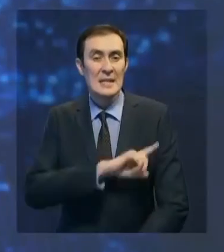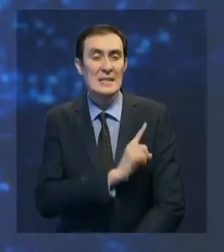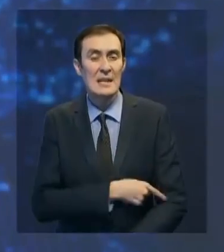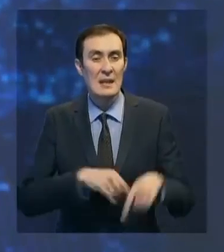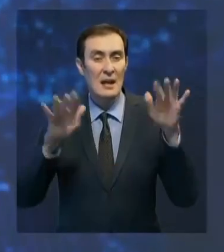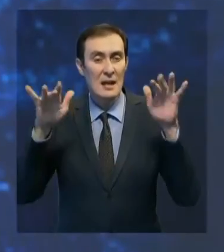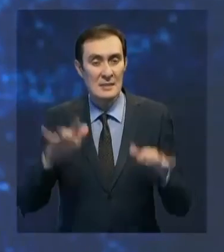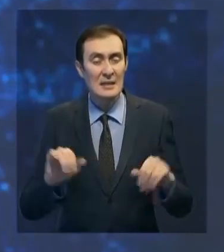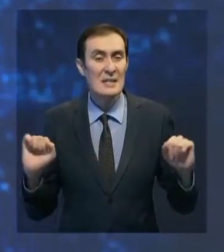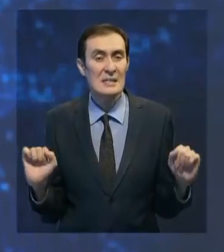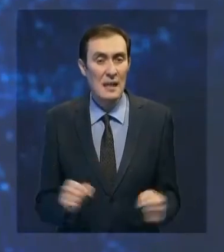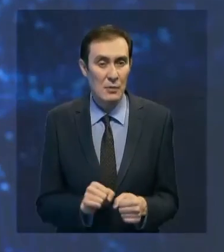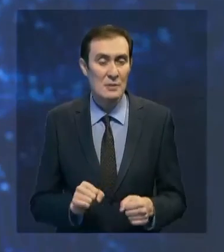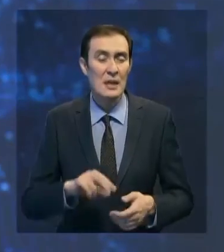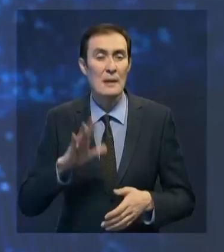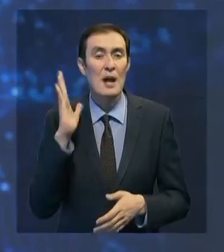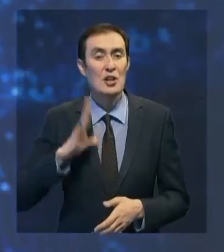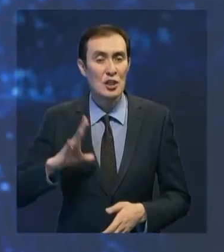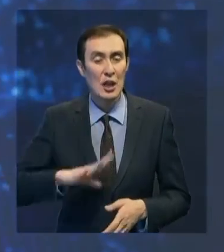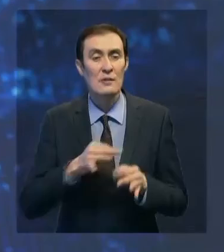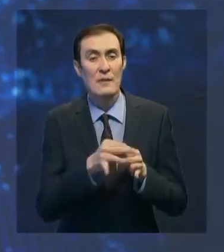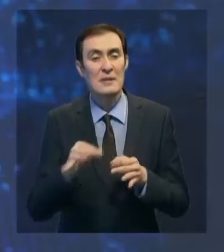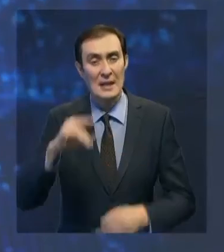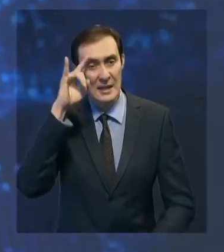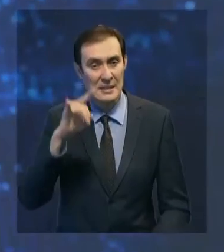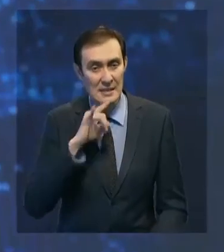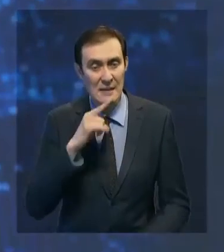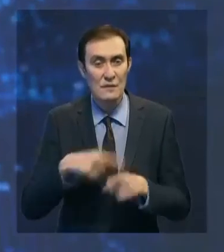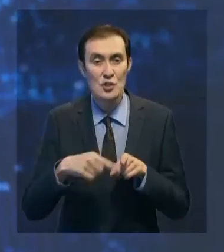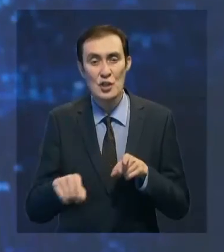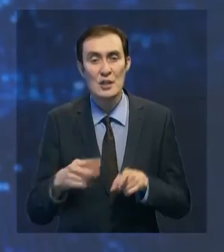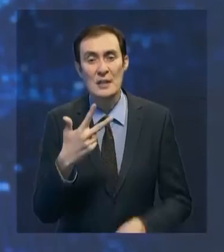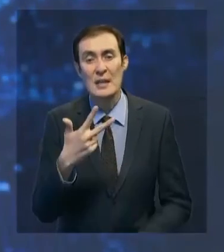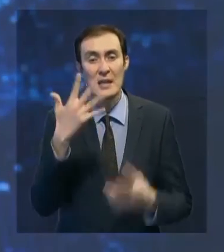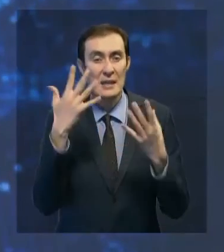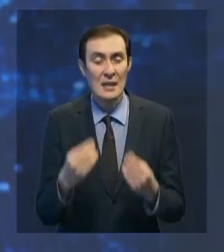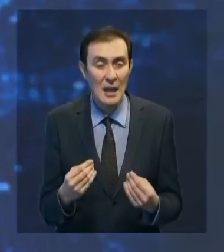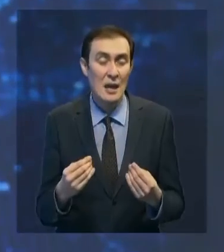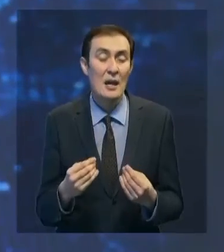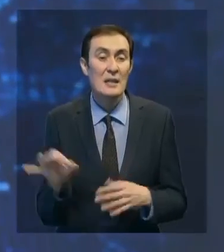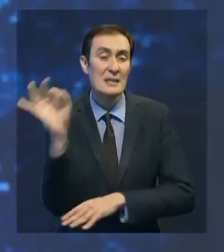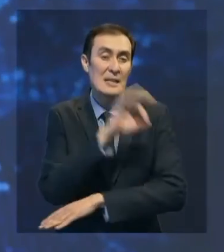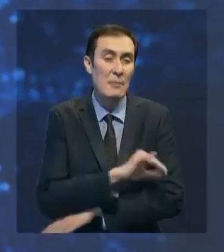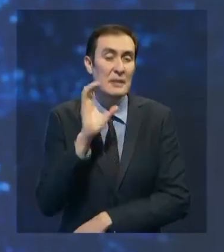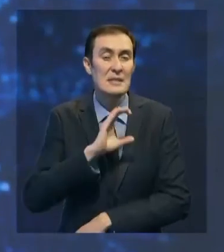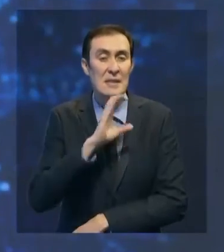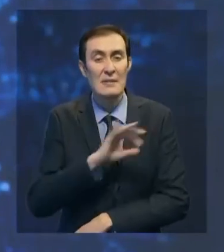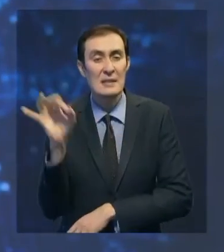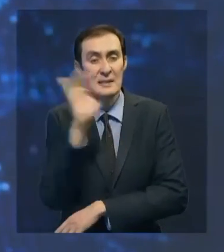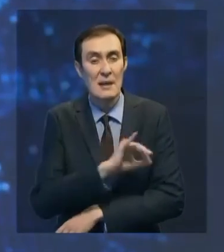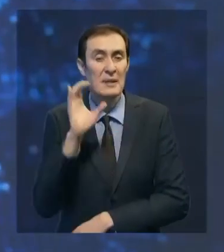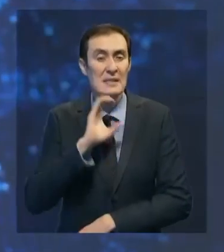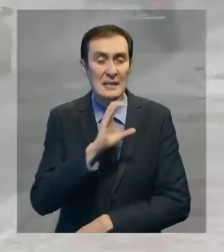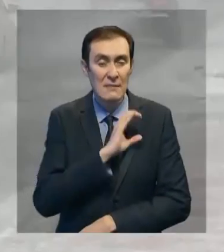Сильные осадки и заморозки прогнозируют в нескольких регионах Казахстана. В ближайшие 3 дня на большей части запада, севера, запада и